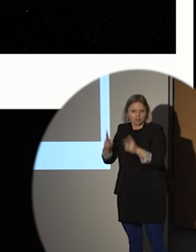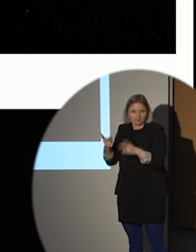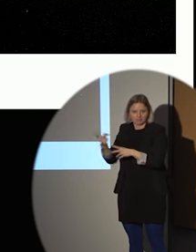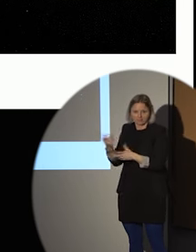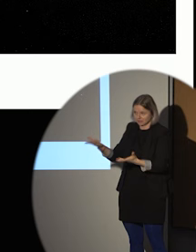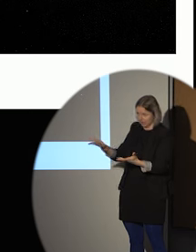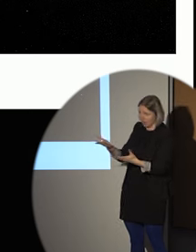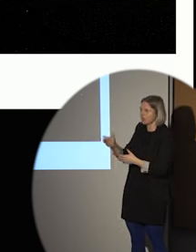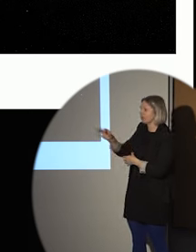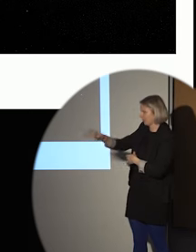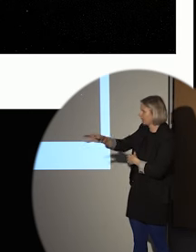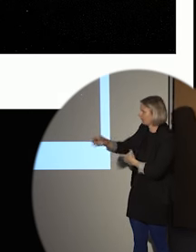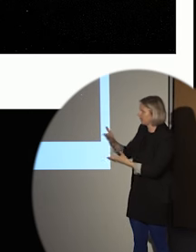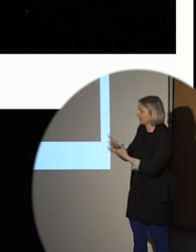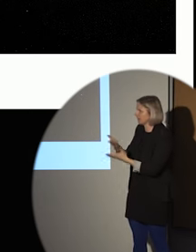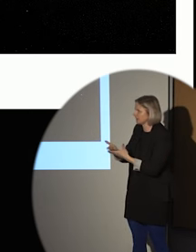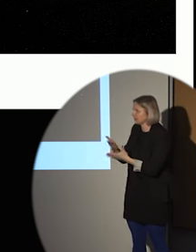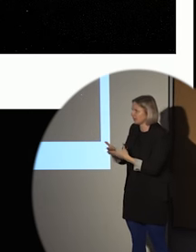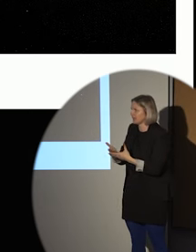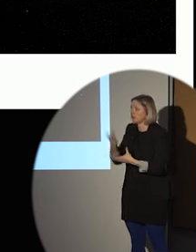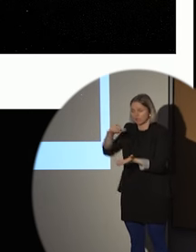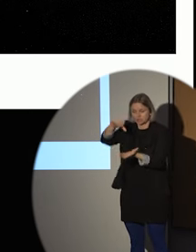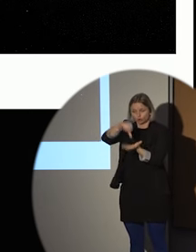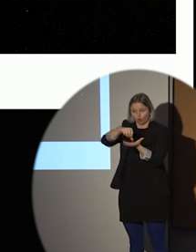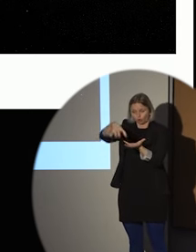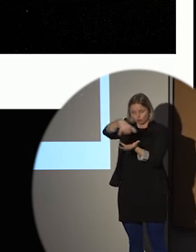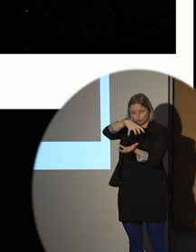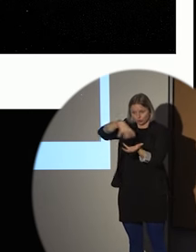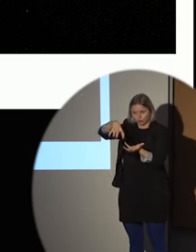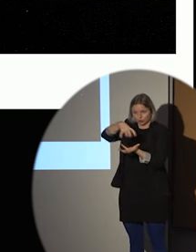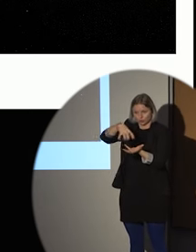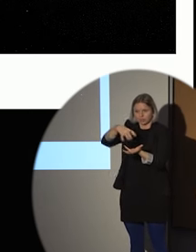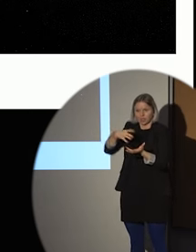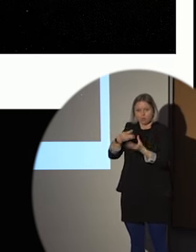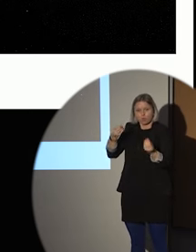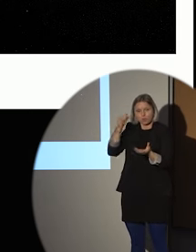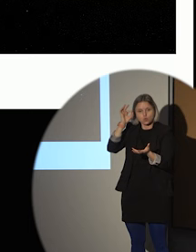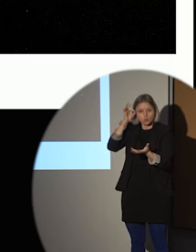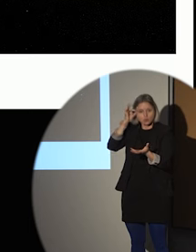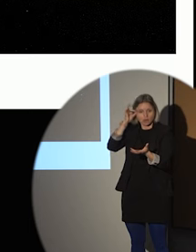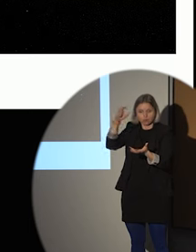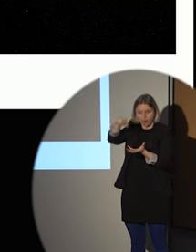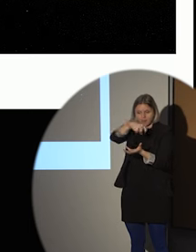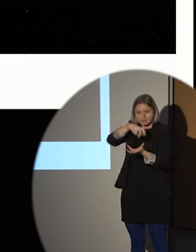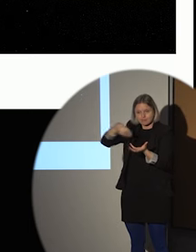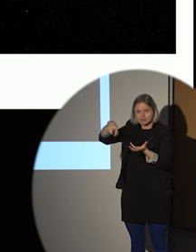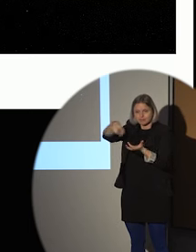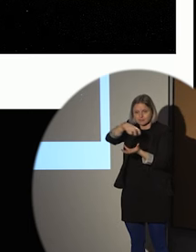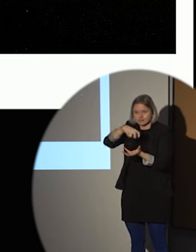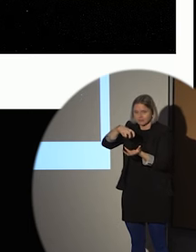ai parlé de régions de formation stellaire. Évidemment, dans le centre, il y a le plus, c'est là où il y a le plus d'étoiles, c'est là où il y a le plus de régions de formation